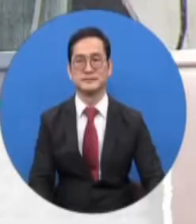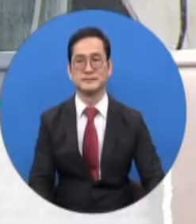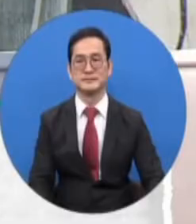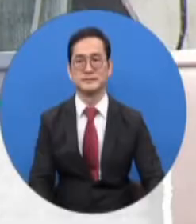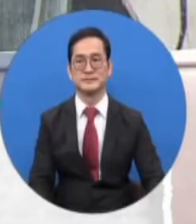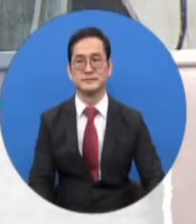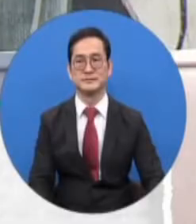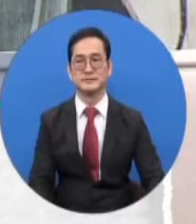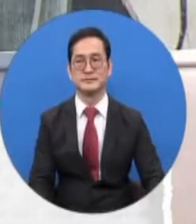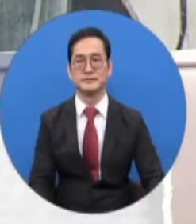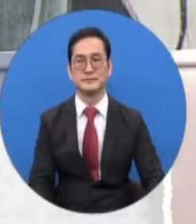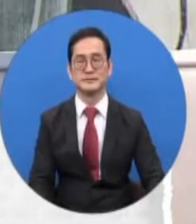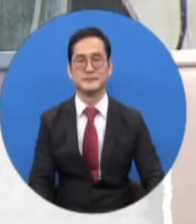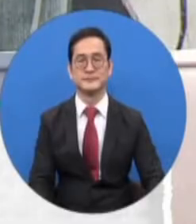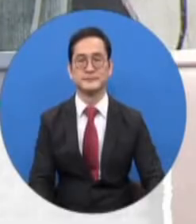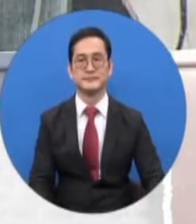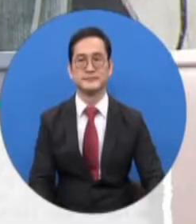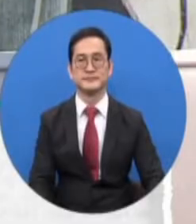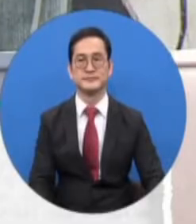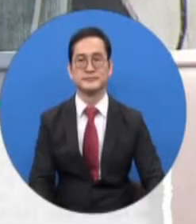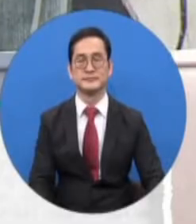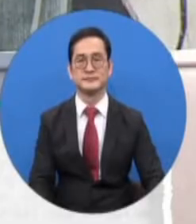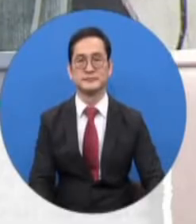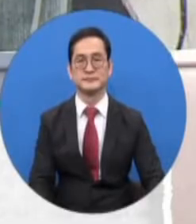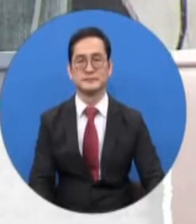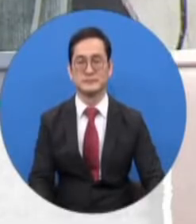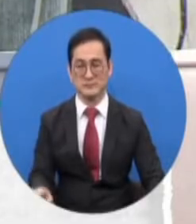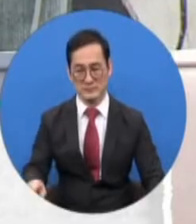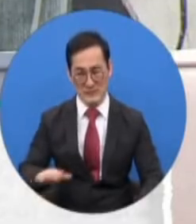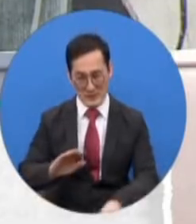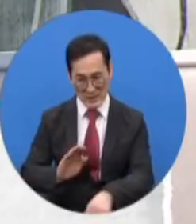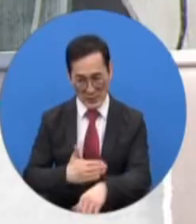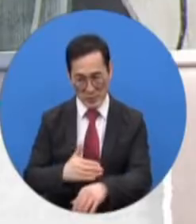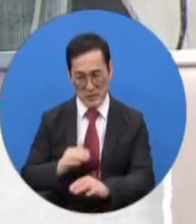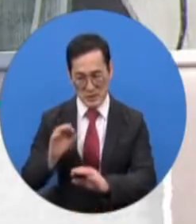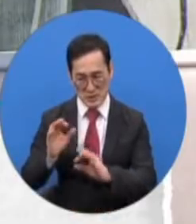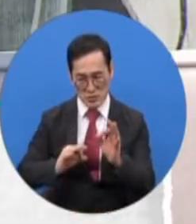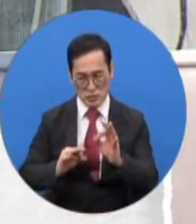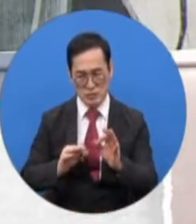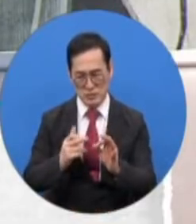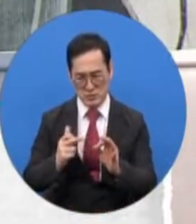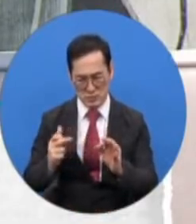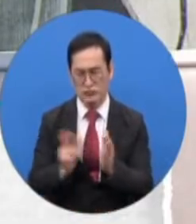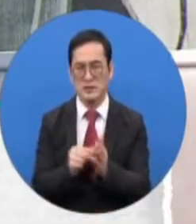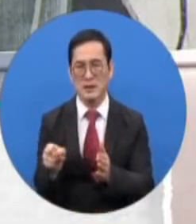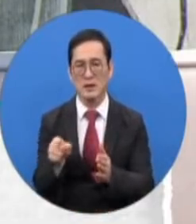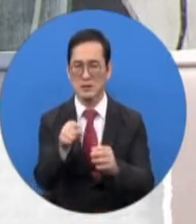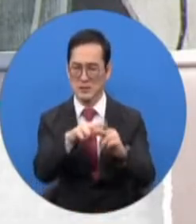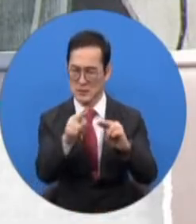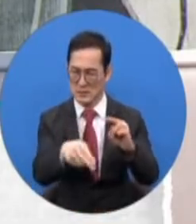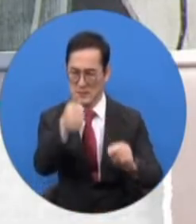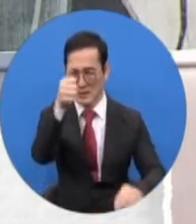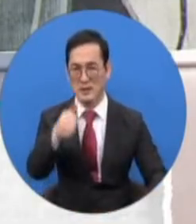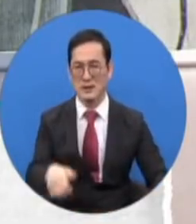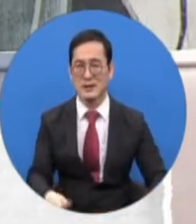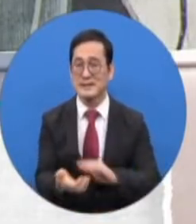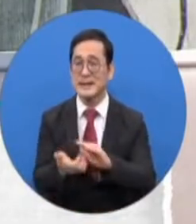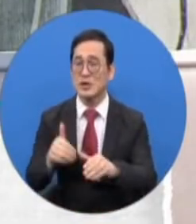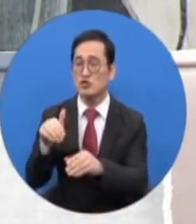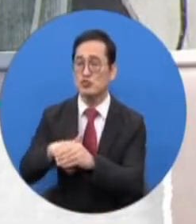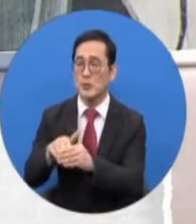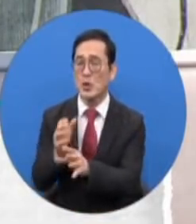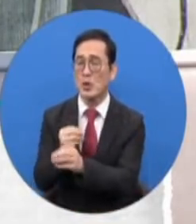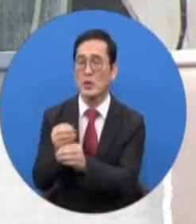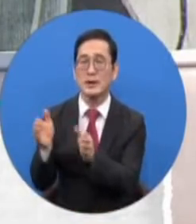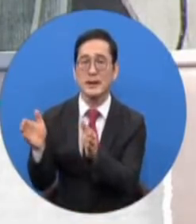생각합니다. 예. 개인적인 생각입니다만 분명한 책임을 질 수밖에 없는 상황이 됐다라고 말씀드리고 싶습니다. 왜냐하면 실제로 사전투표